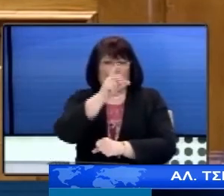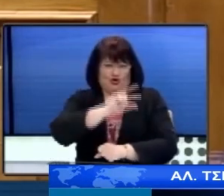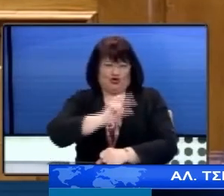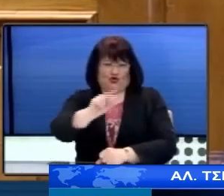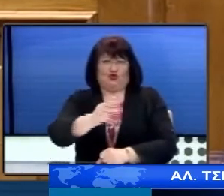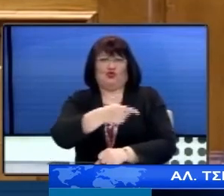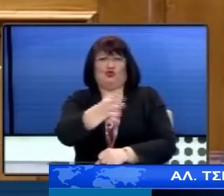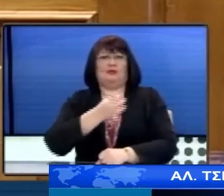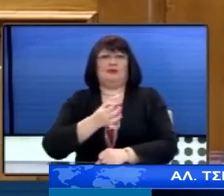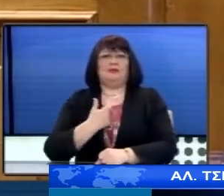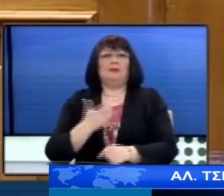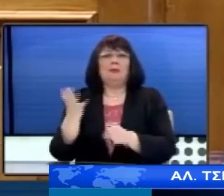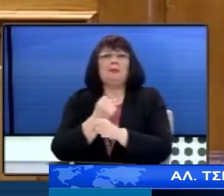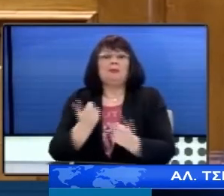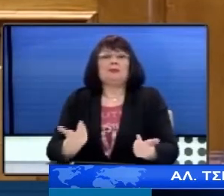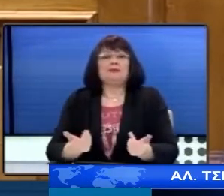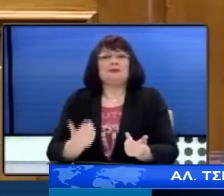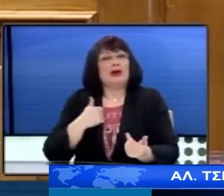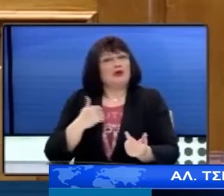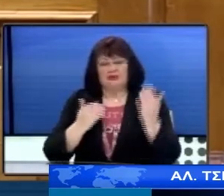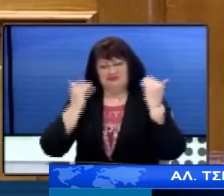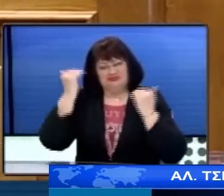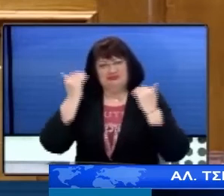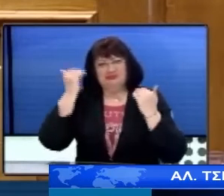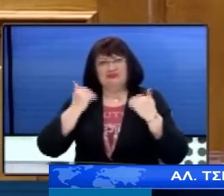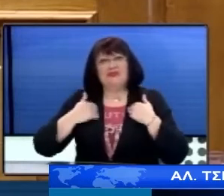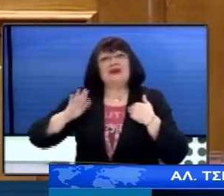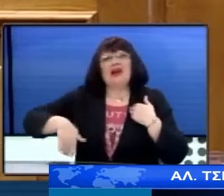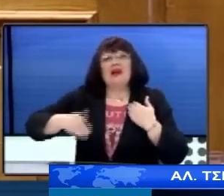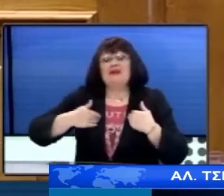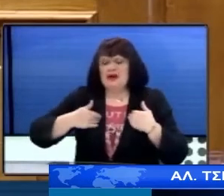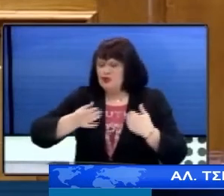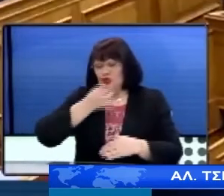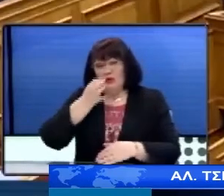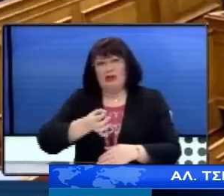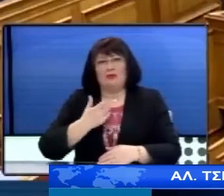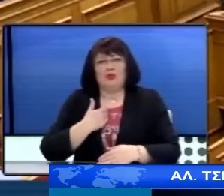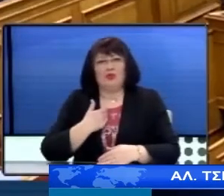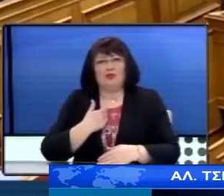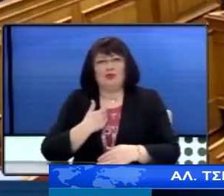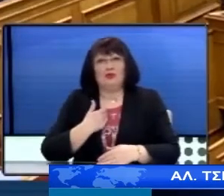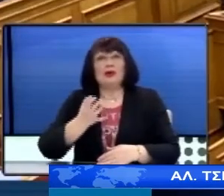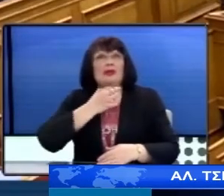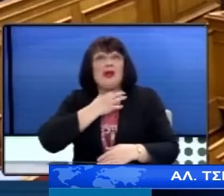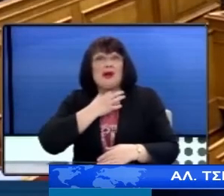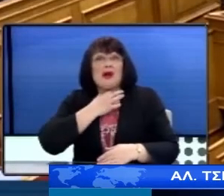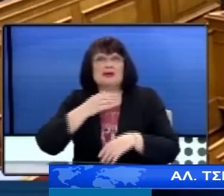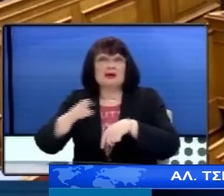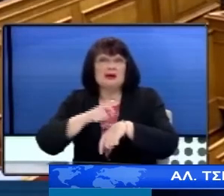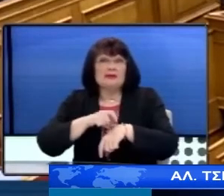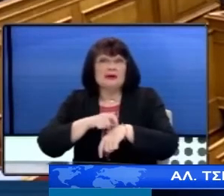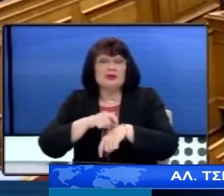story. Δεν θα αμφισβητήσω. Είμαι ο τελευταίος ο οποίος θα πω ότι δεν έχει ανάγκη τούτη την